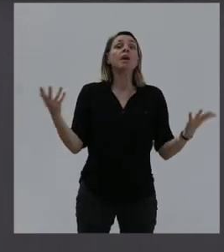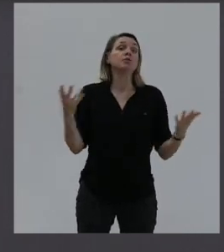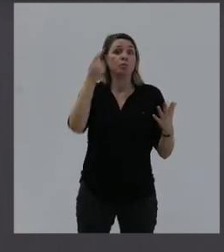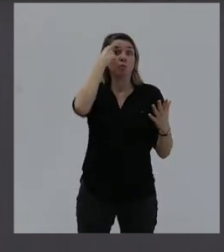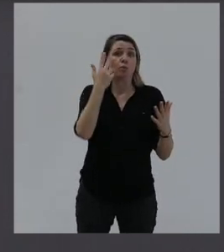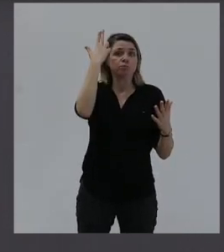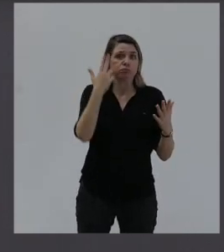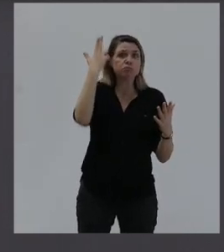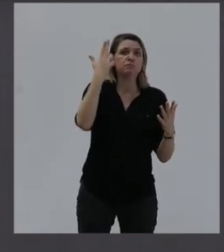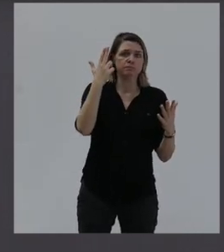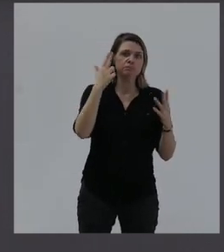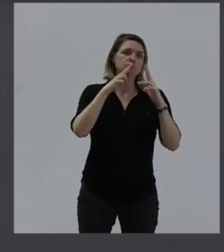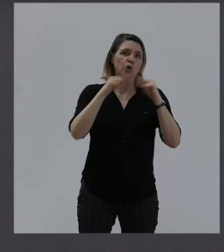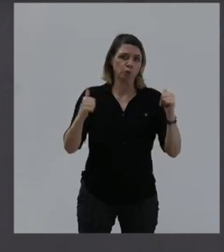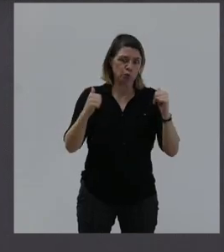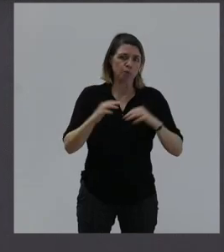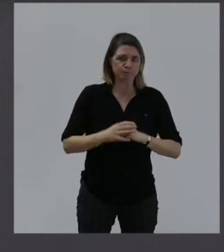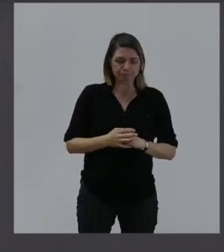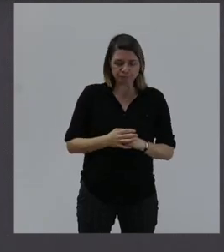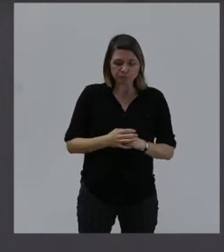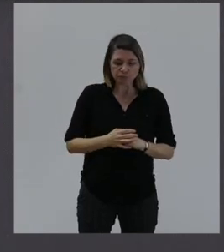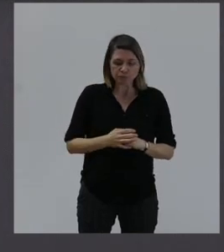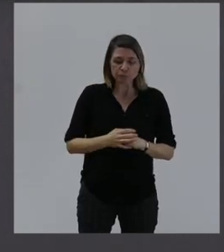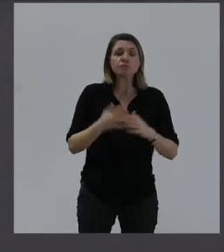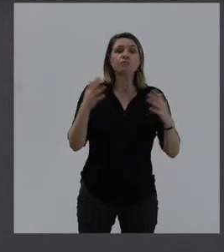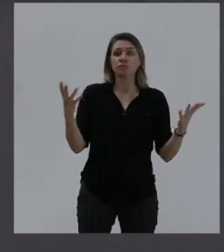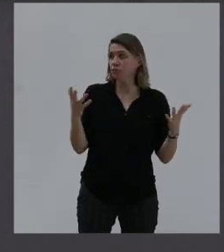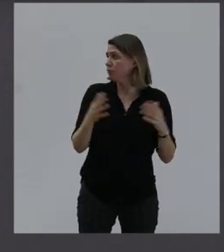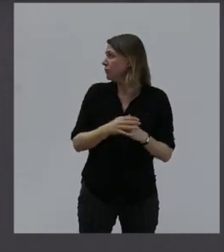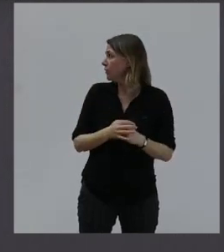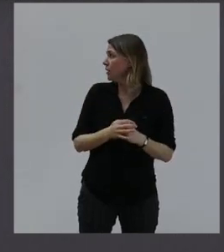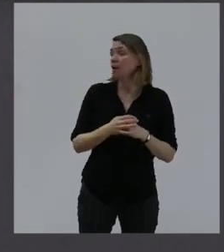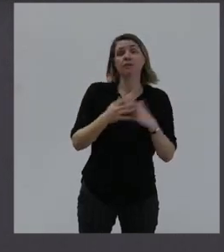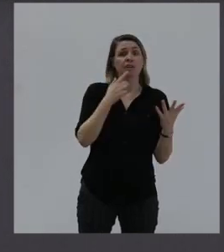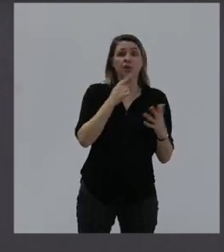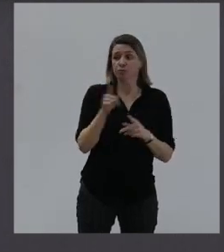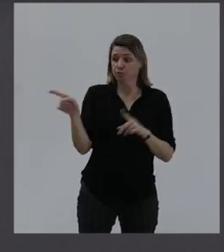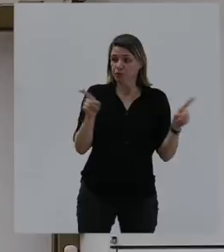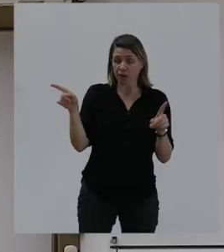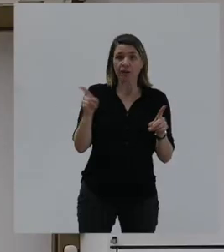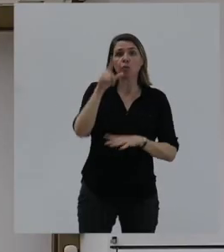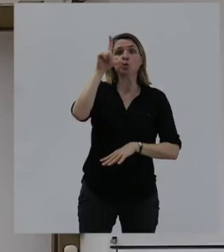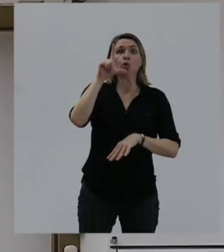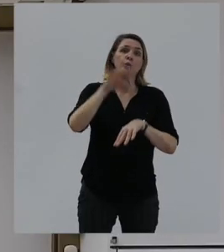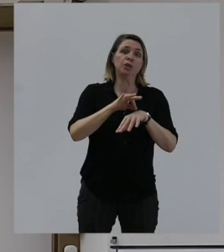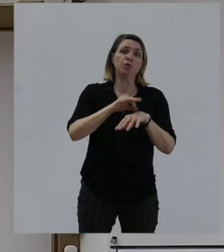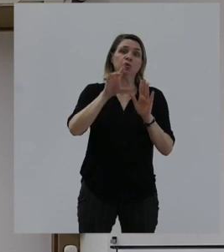propos liminaire, là aussi, je vais me tourner vers vous et vous avez 2 minutes 30.